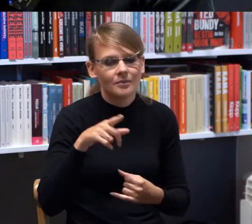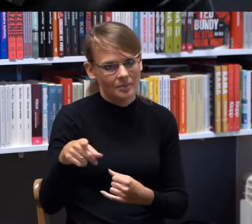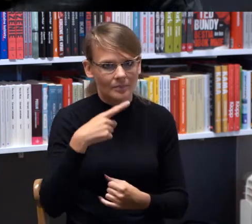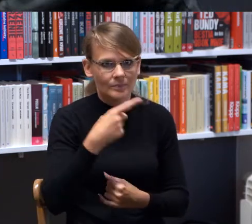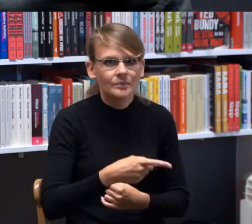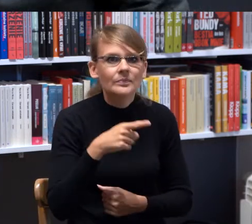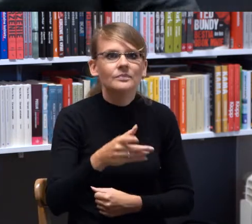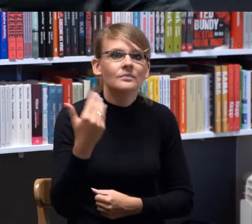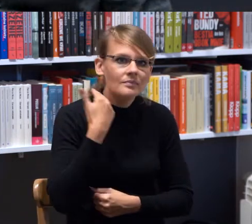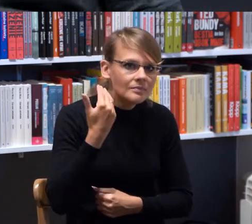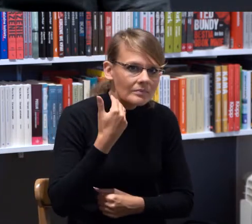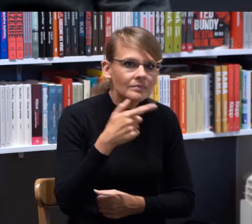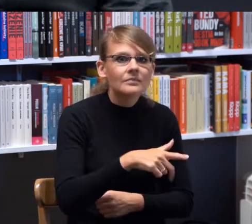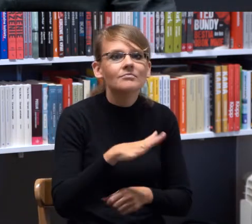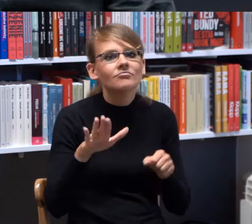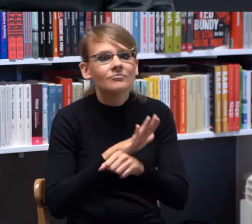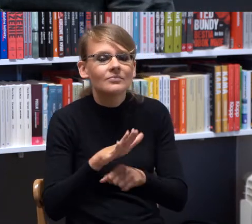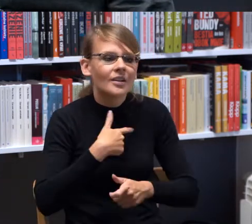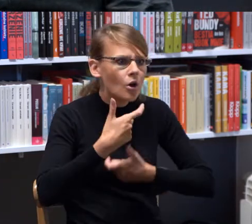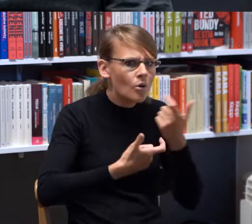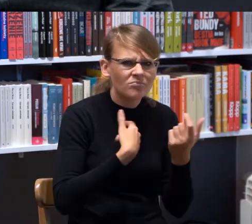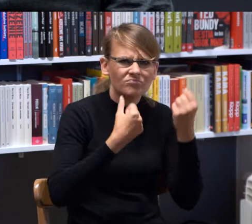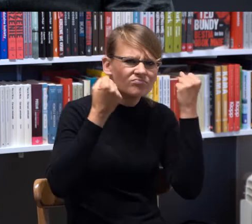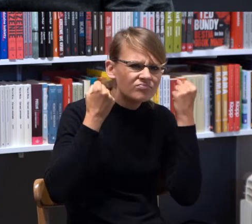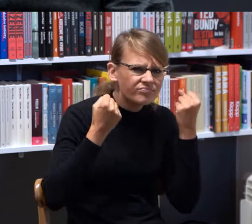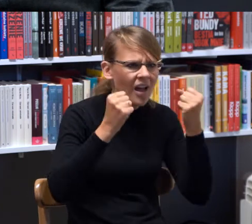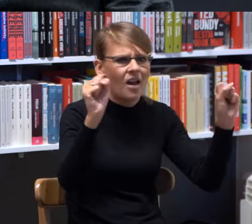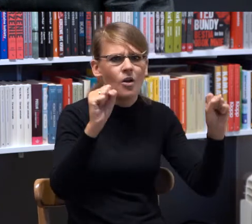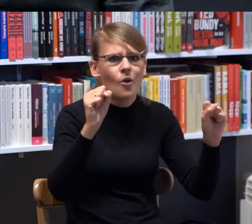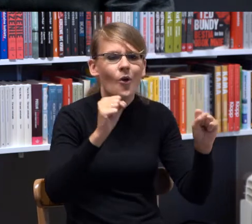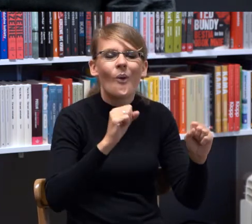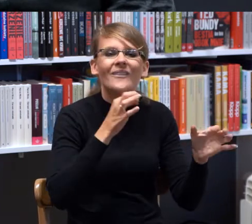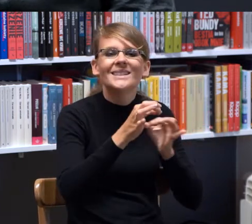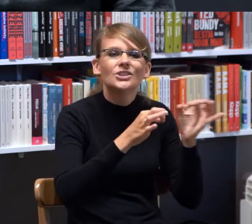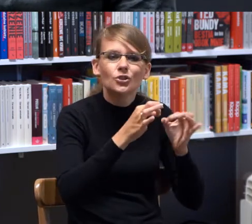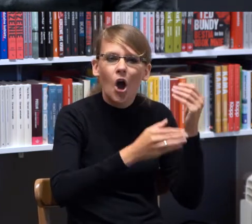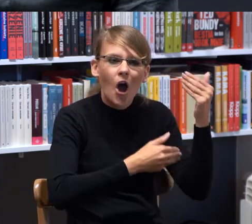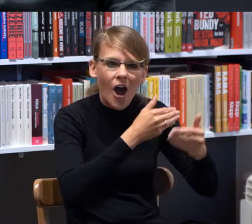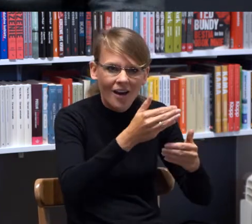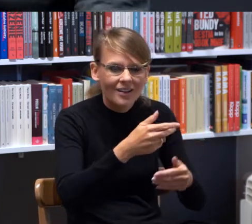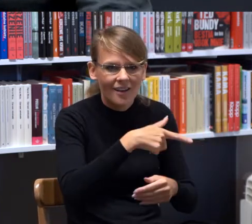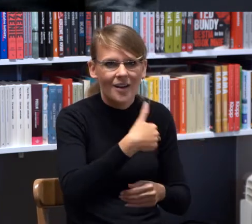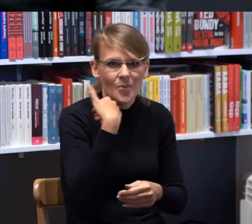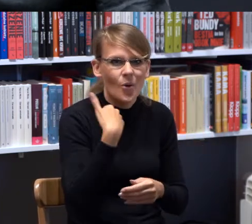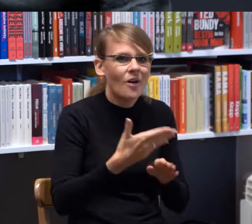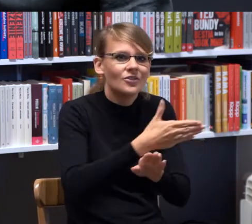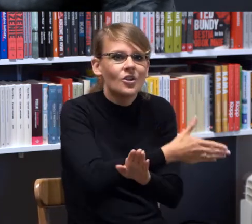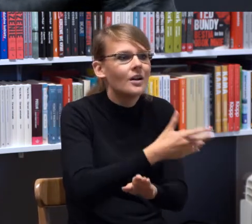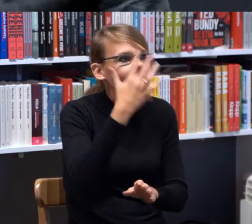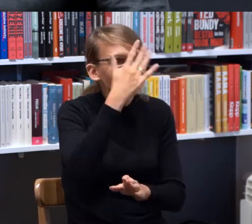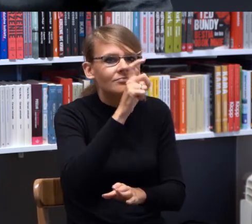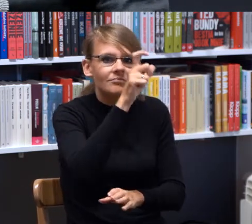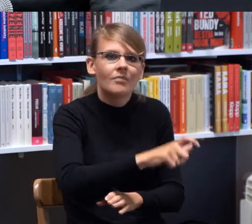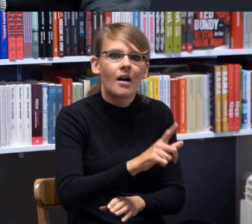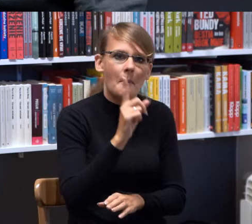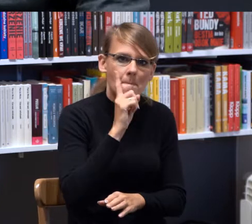picie jest kompensacją po czynie takim heroicznym, ugruntowanym w historii, czyli po tych wszystkich, po takiej wizji męskości,